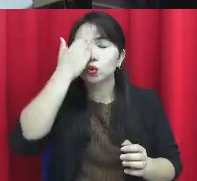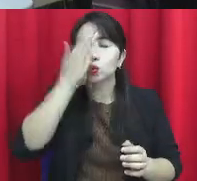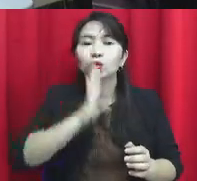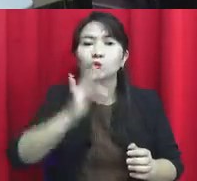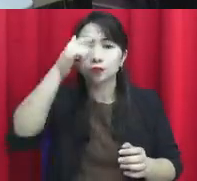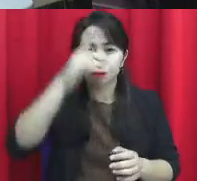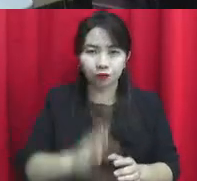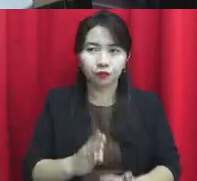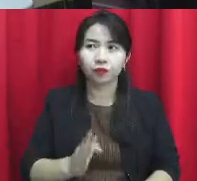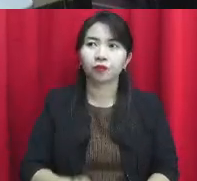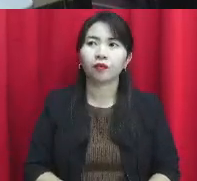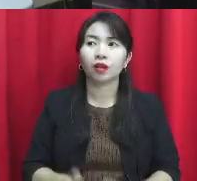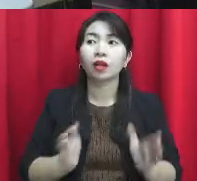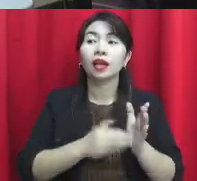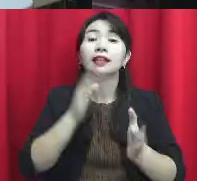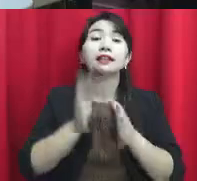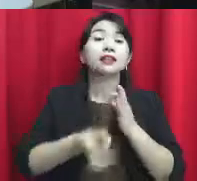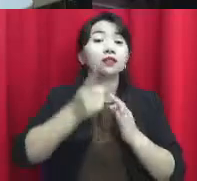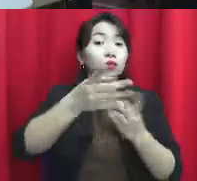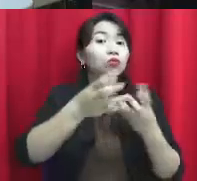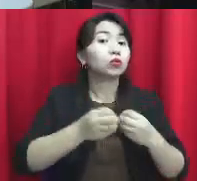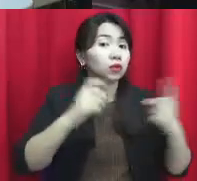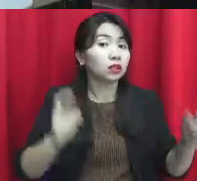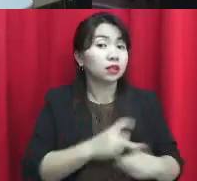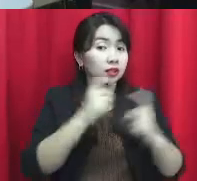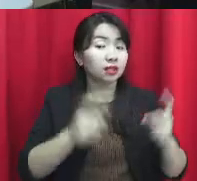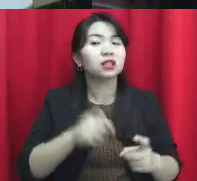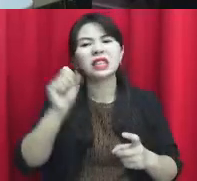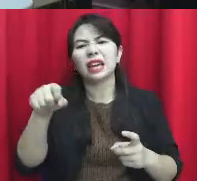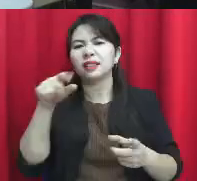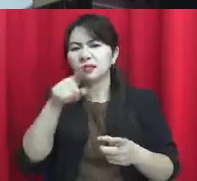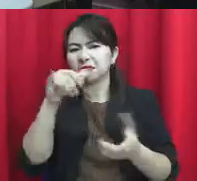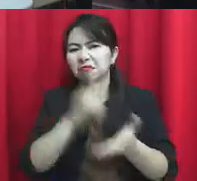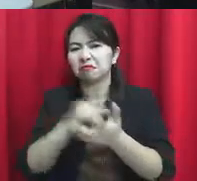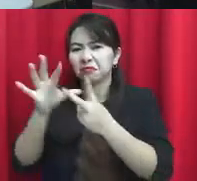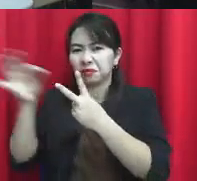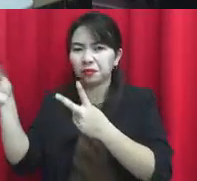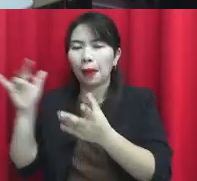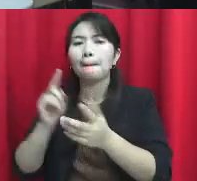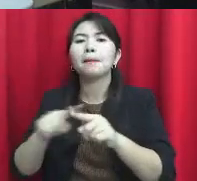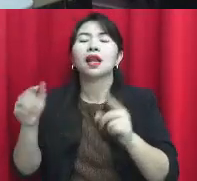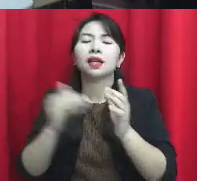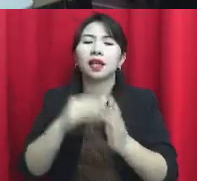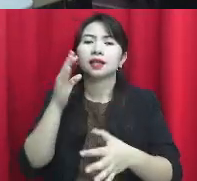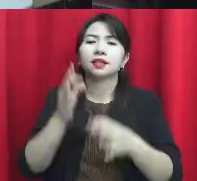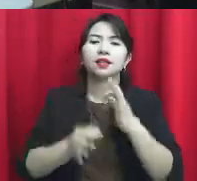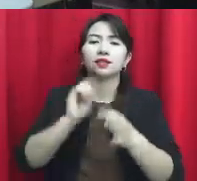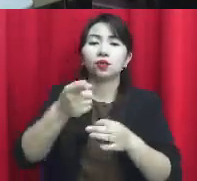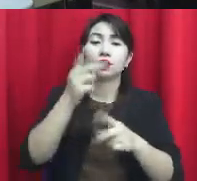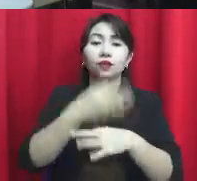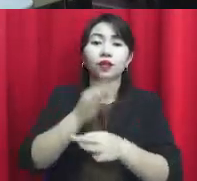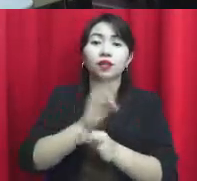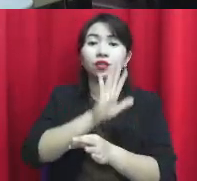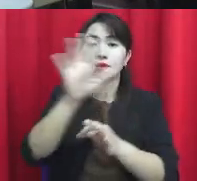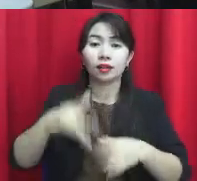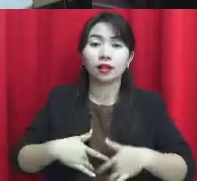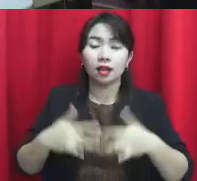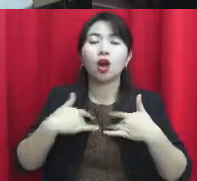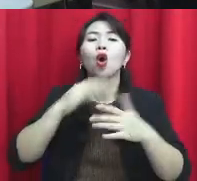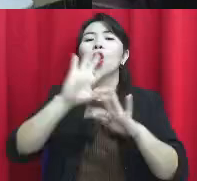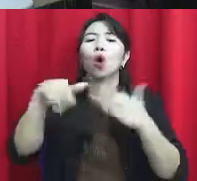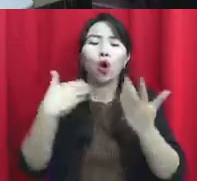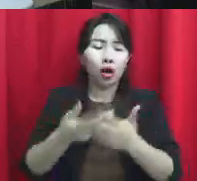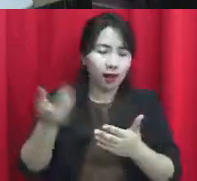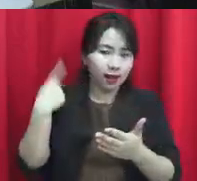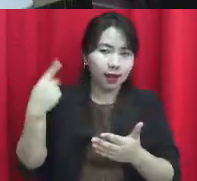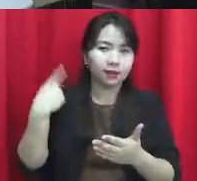pagkakasala mo pinili mo yan pero Regarding sa mga ikaaayos sa buhay natin at ayon sa plano ng Diyos lahat yan may kinalaman na